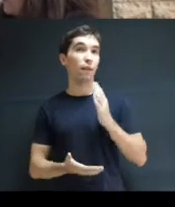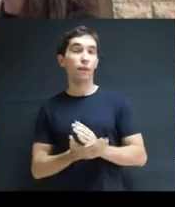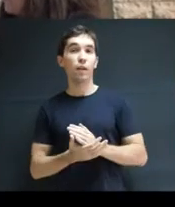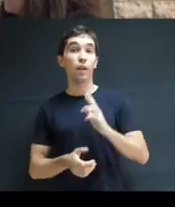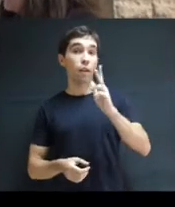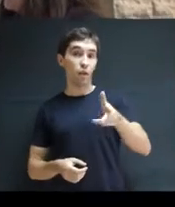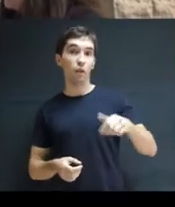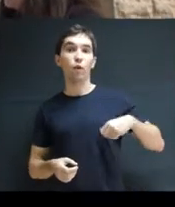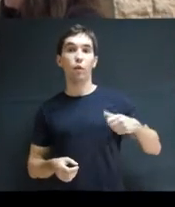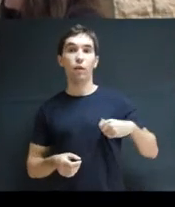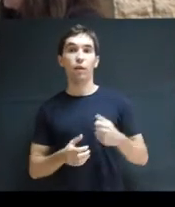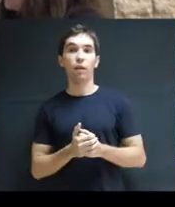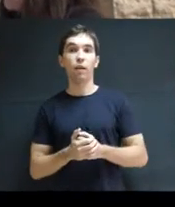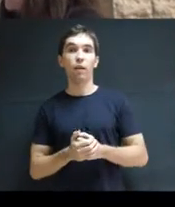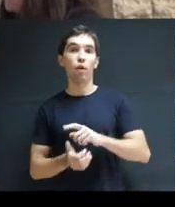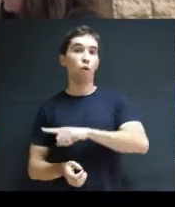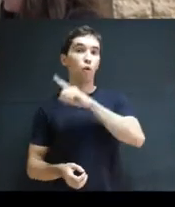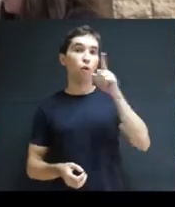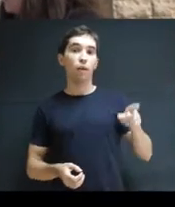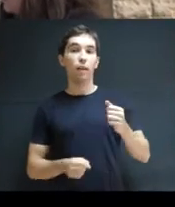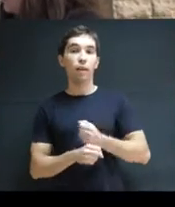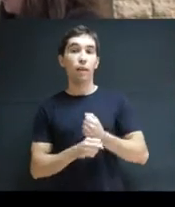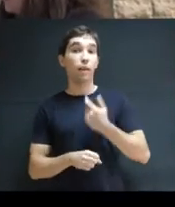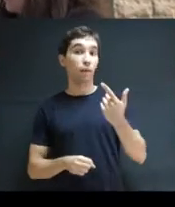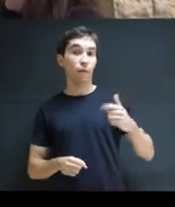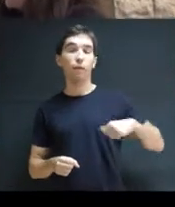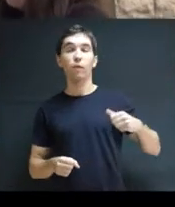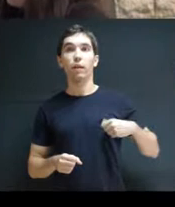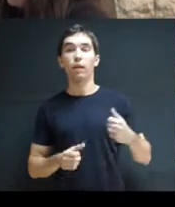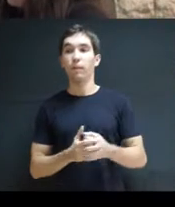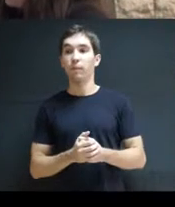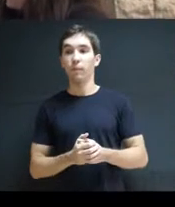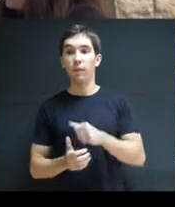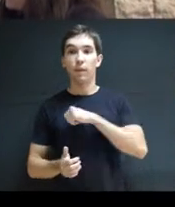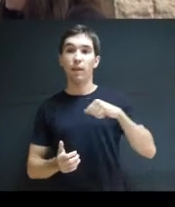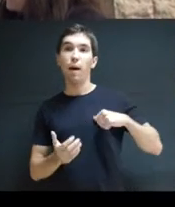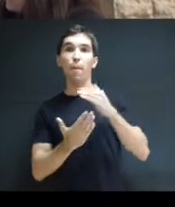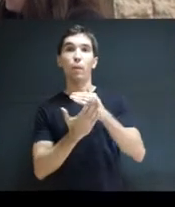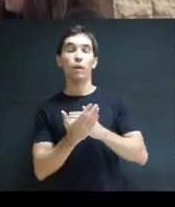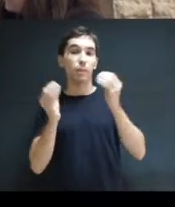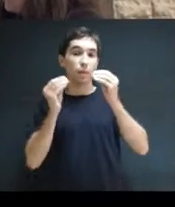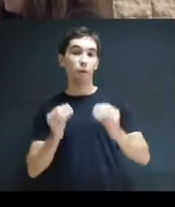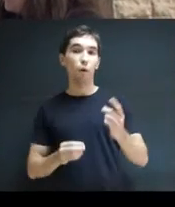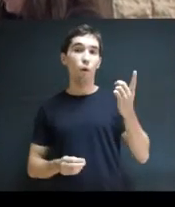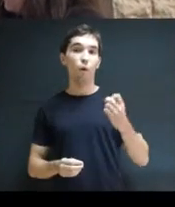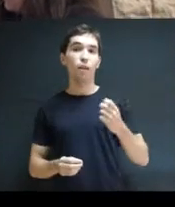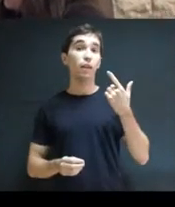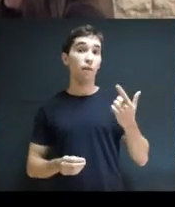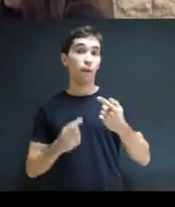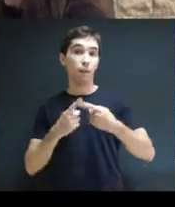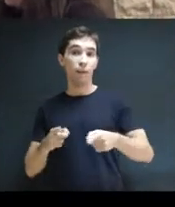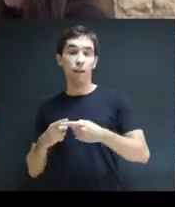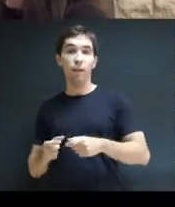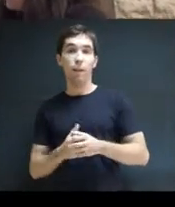ići u treću godinu. Do sada smo održali dvije studijske godine. Sam program sastoji se od dva